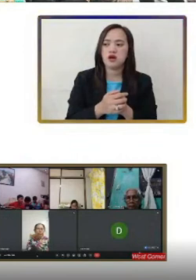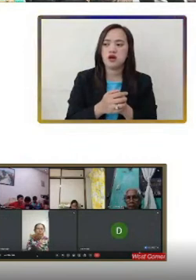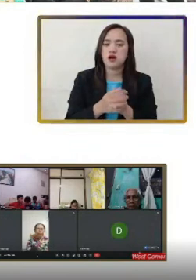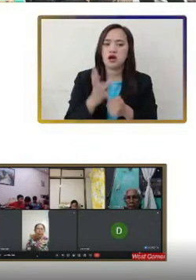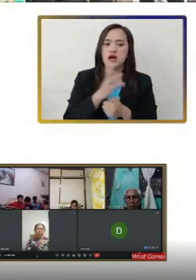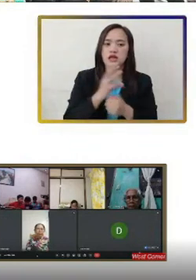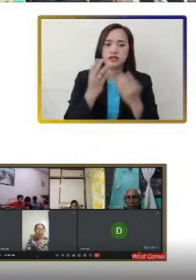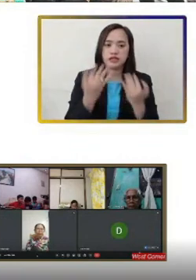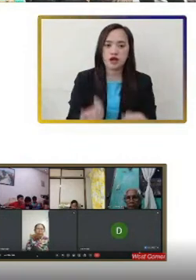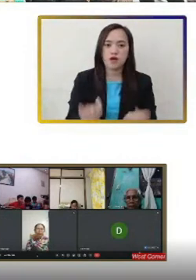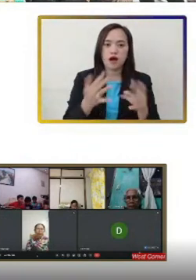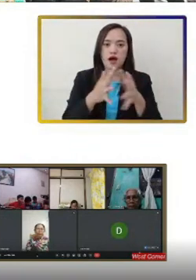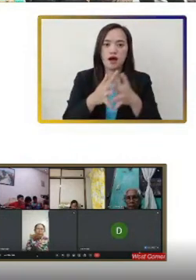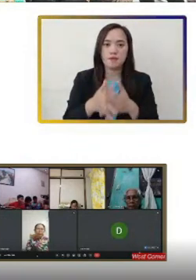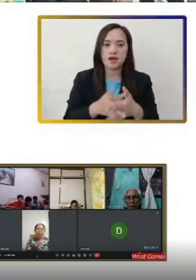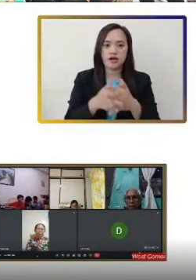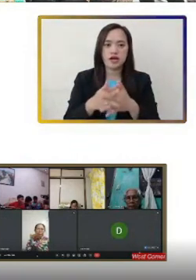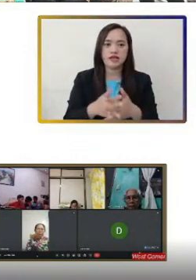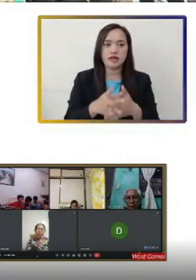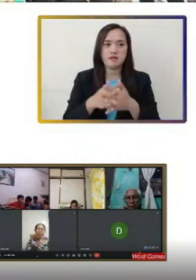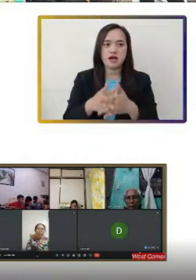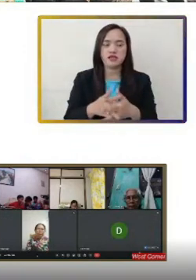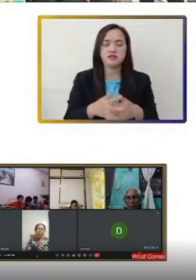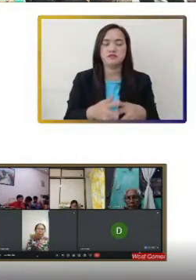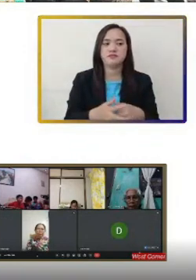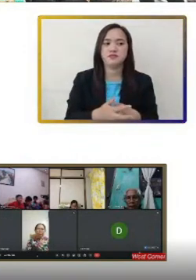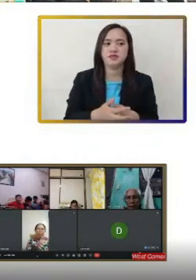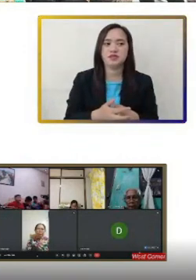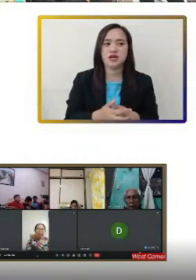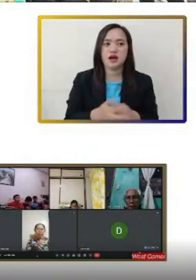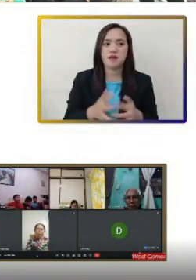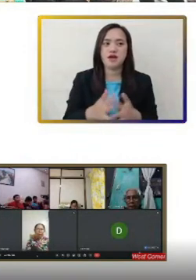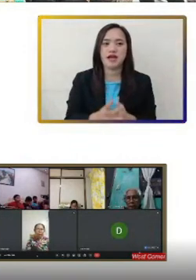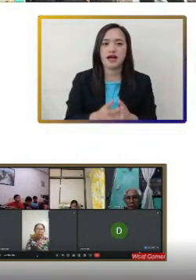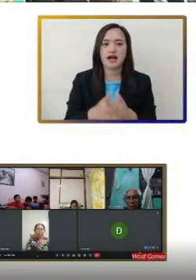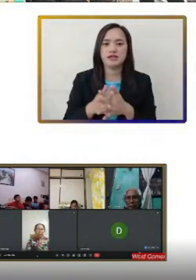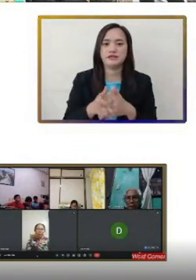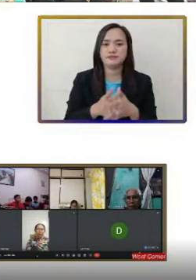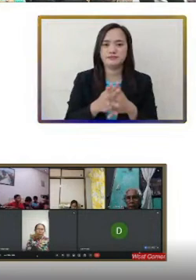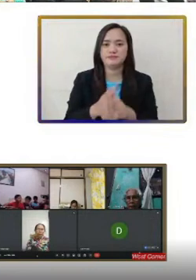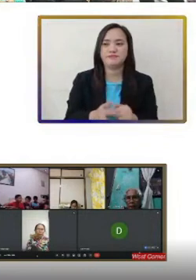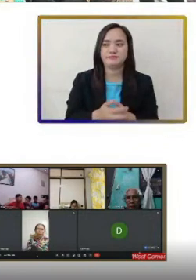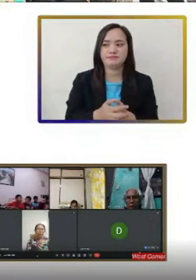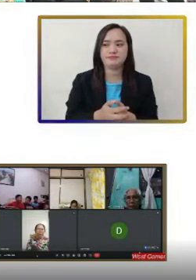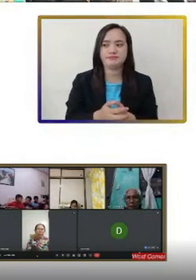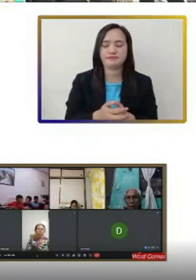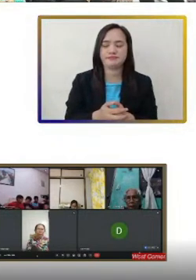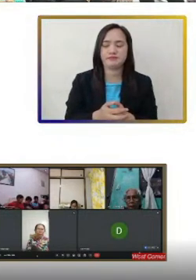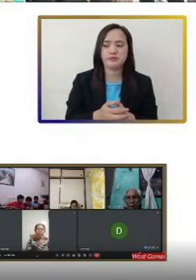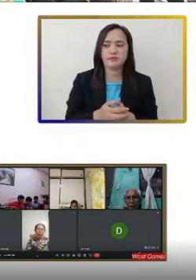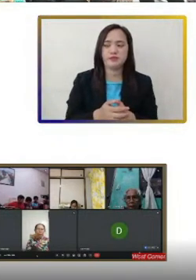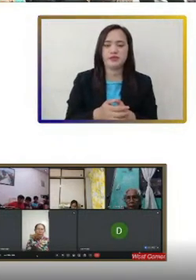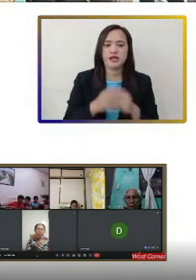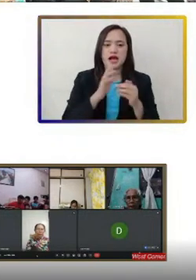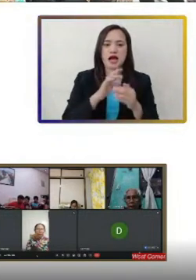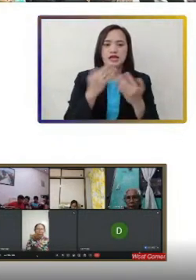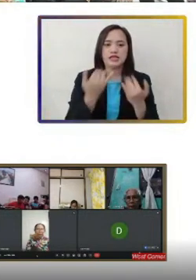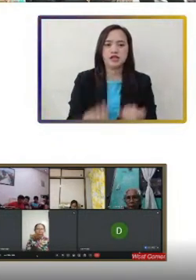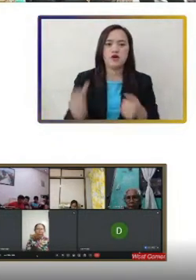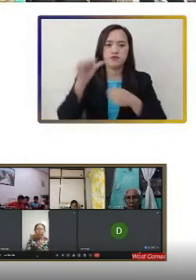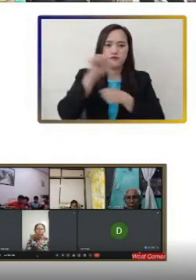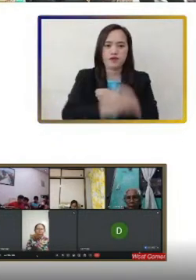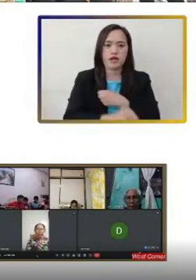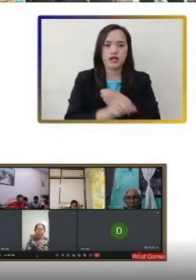sila sa ganung klaseng programa. Okay? So, kaya nga po mga kapatid, napakahalaga